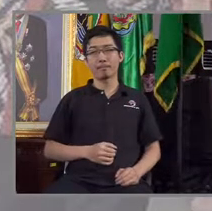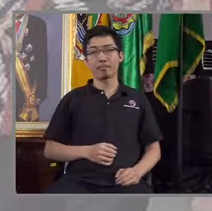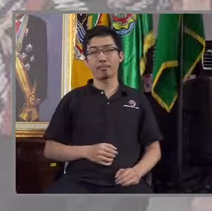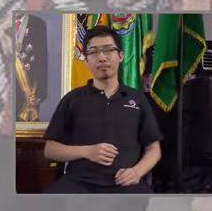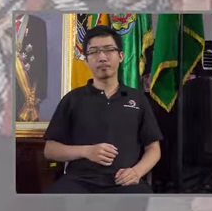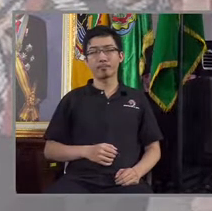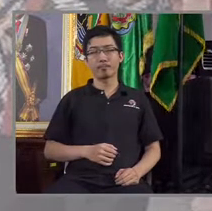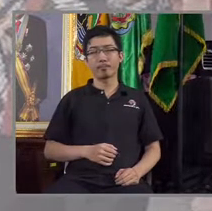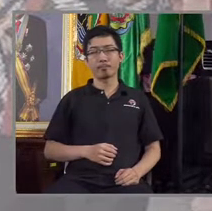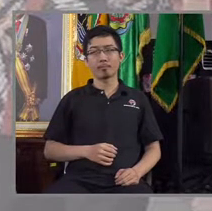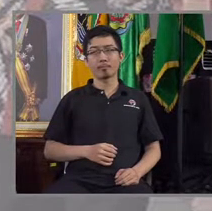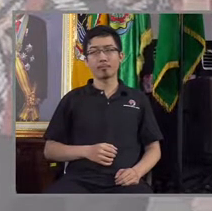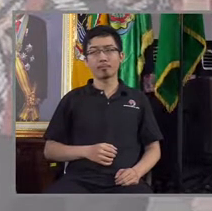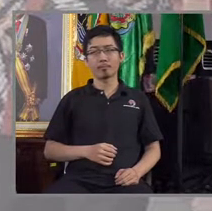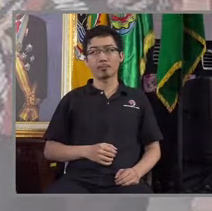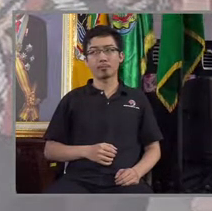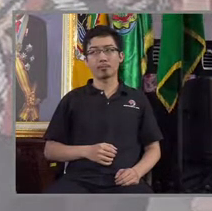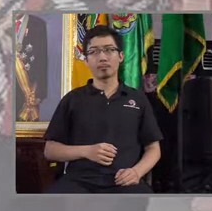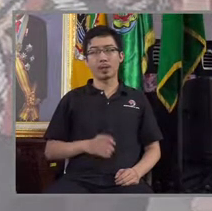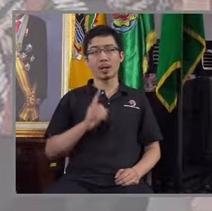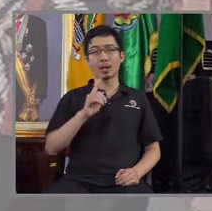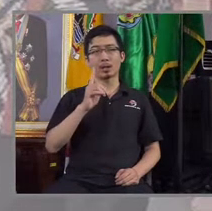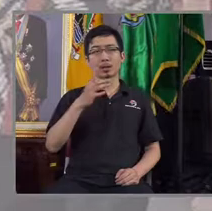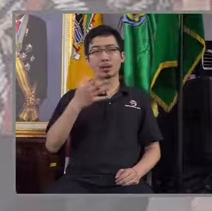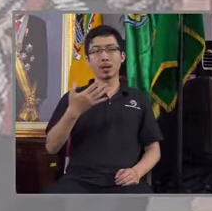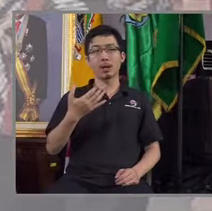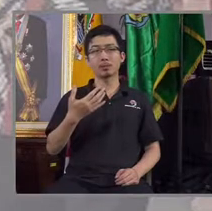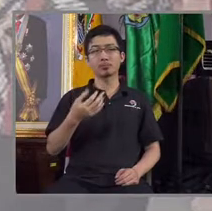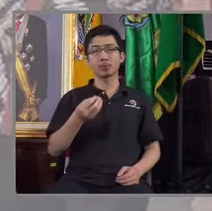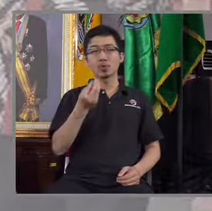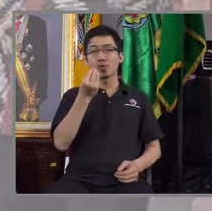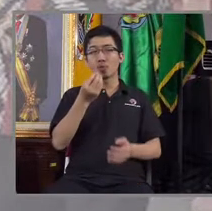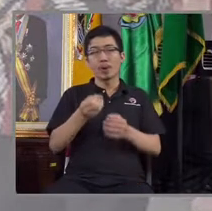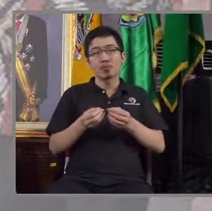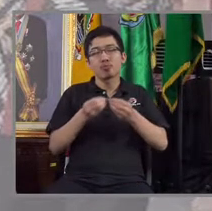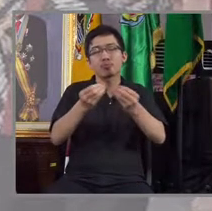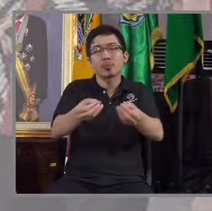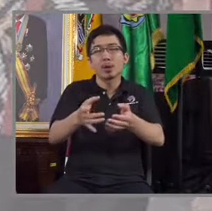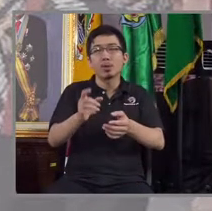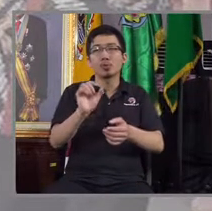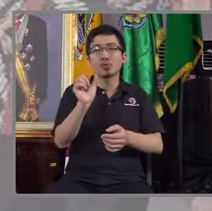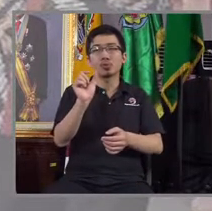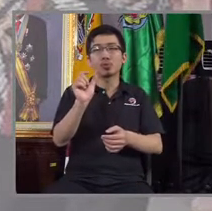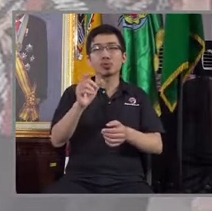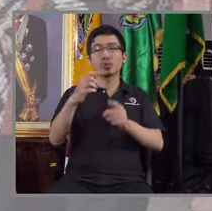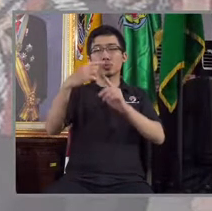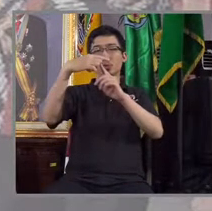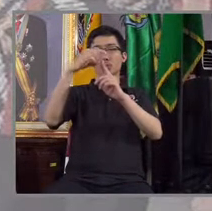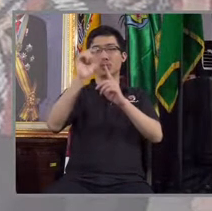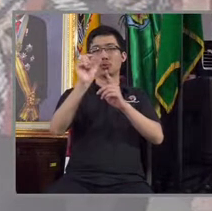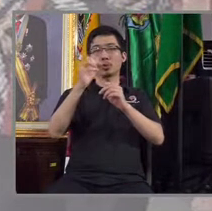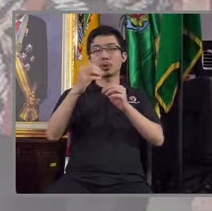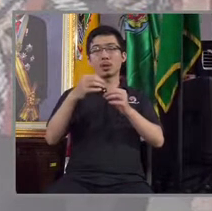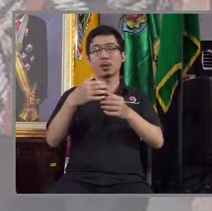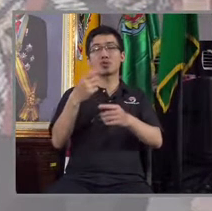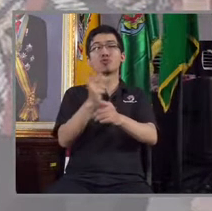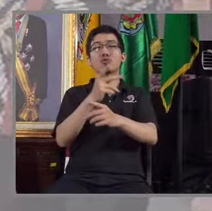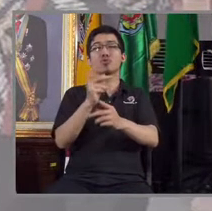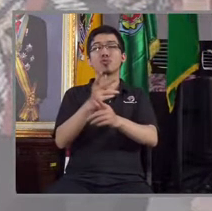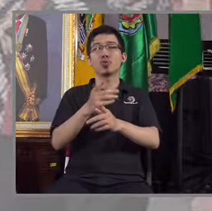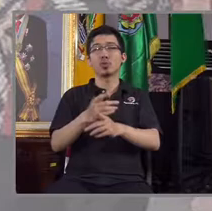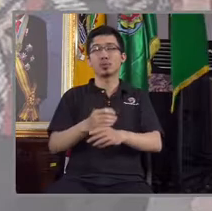honor bagi tutor di paket A, B, C, di pusat kegiatan belajar